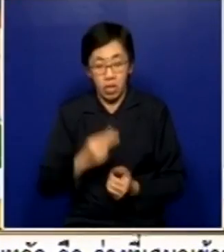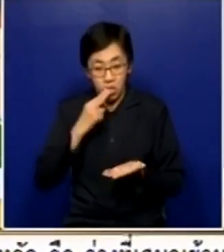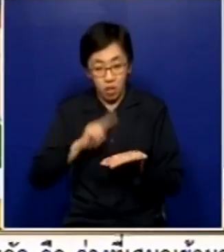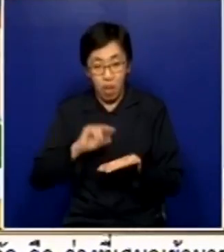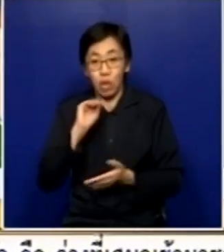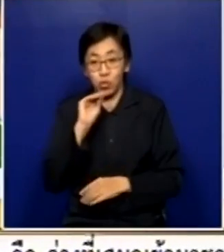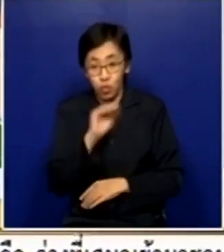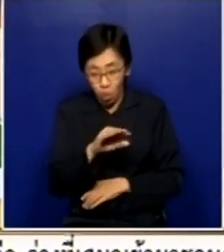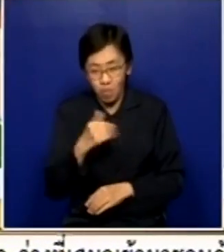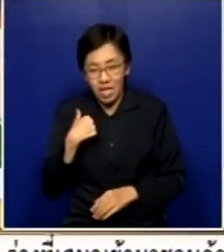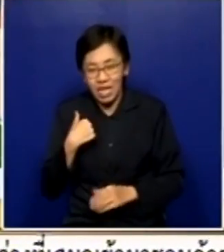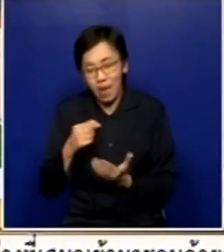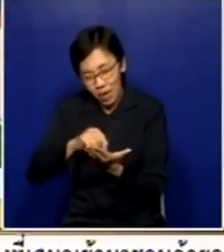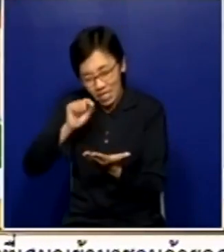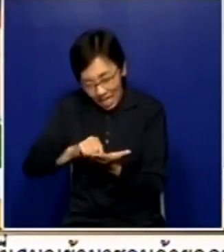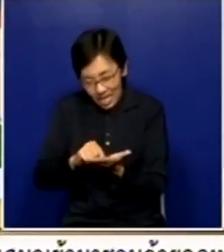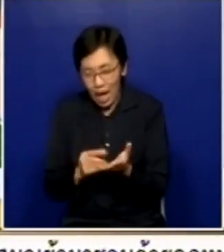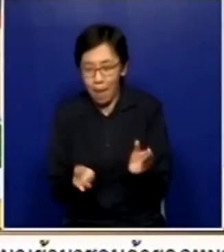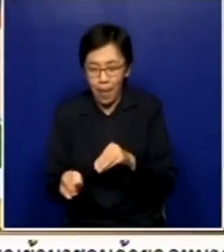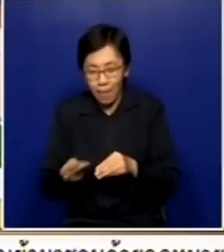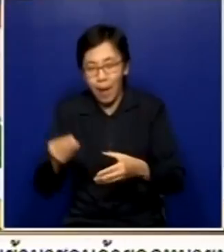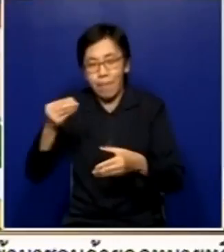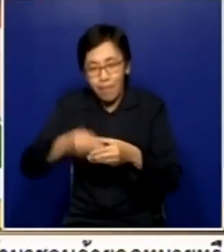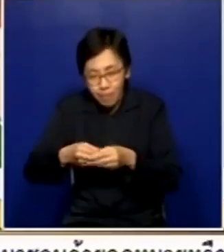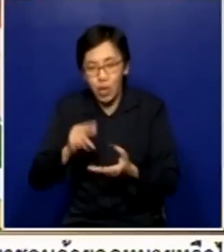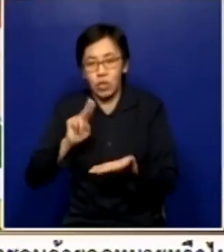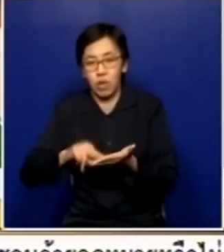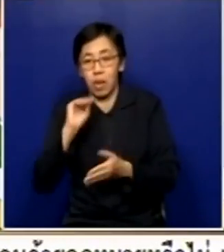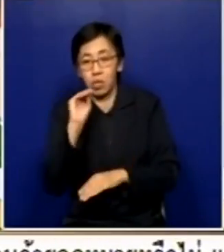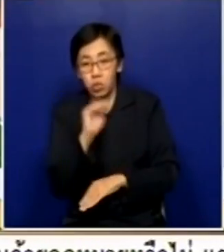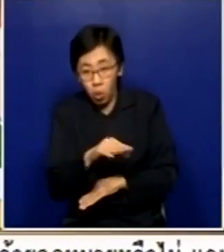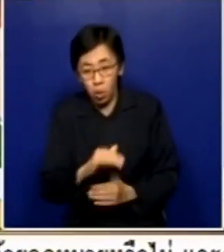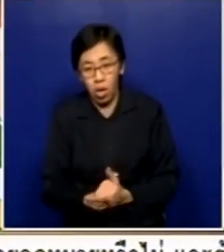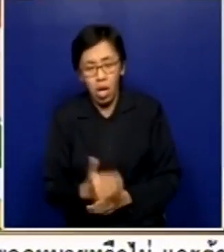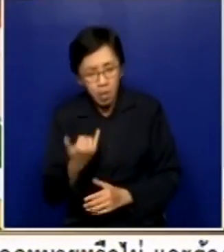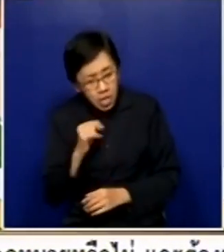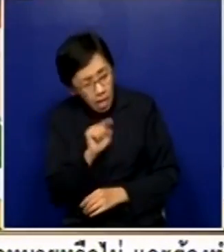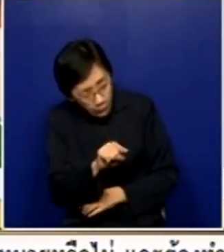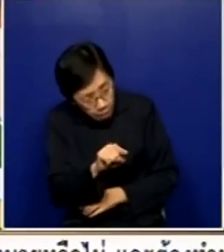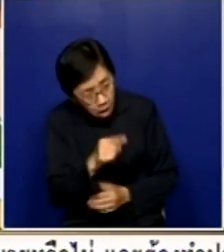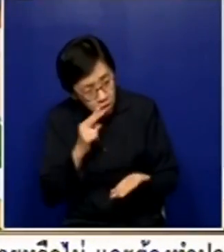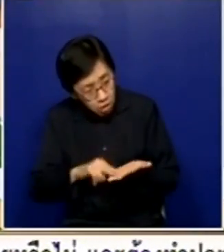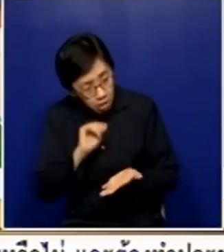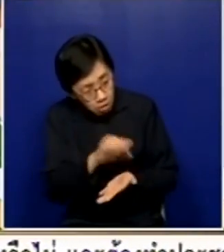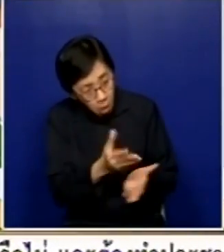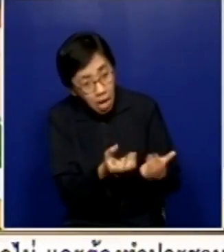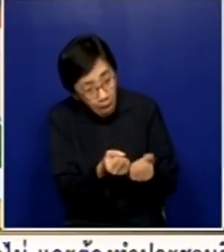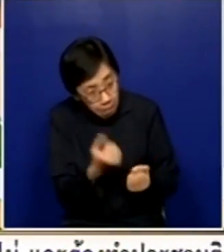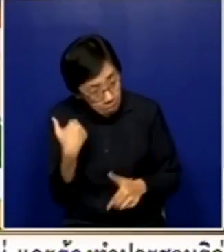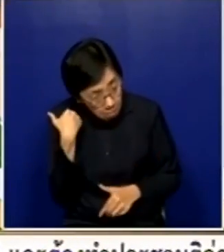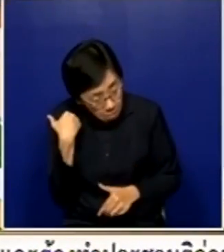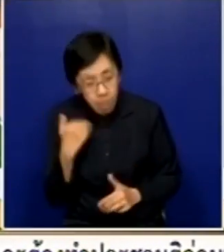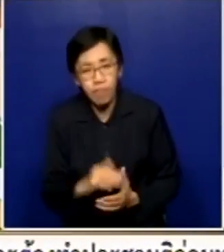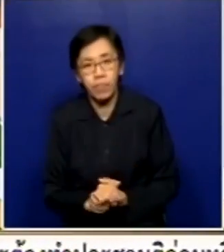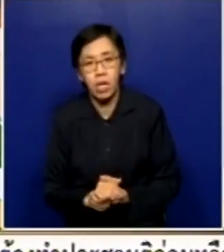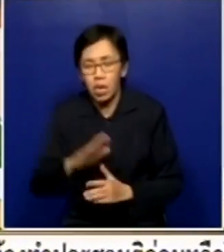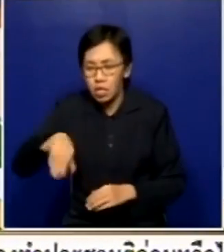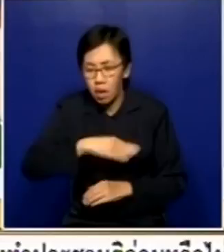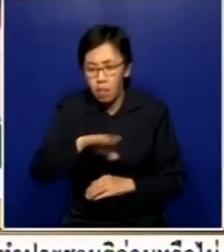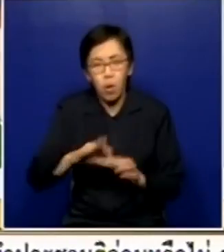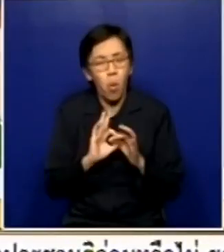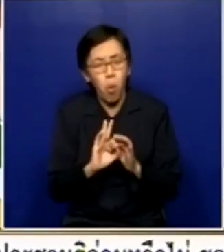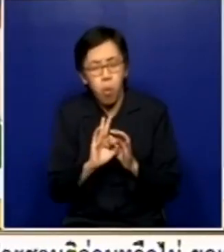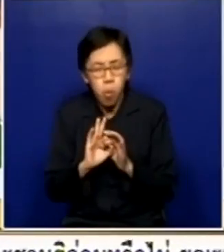ตั้นถามว่าที่จริงแล้วเจ้าแม่นี้ได้รับหรือยังทุกคนเป็นห่วง